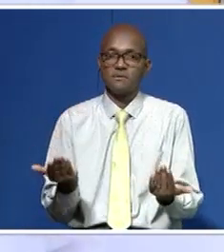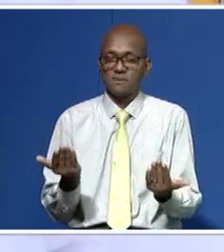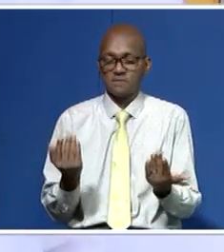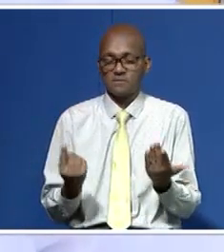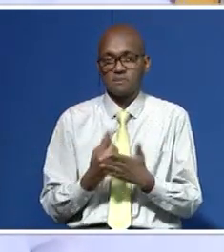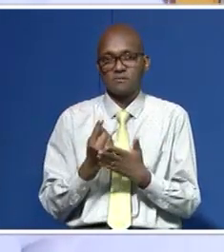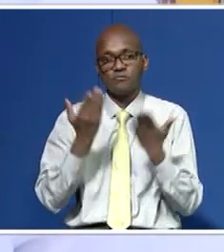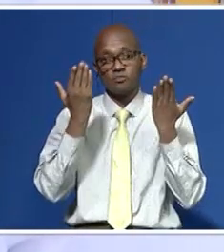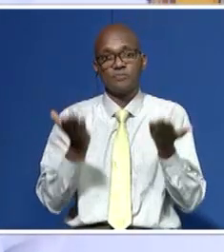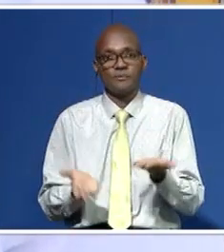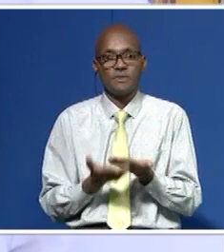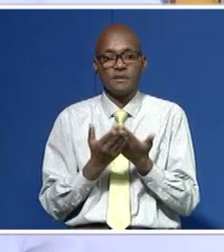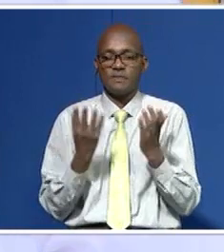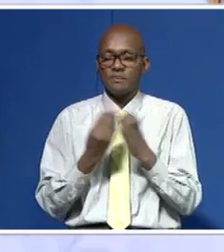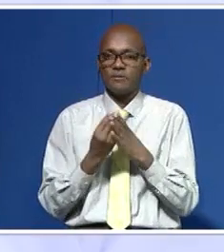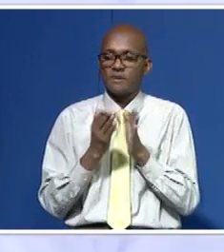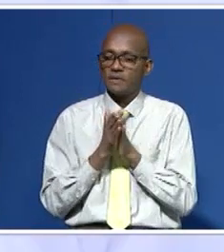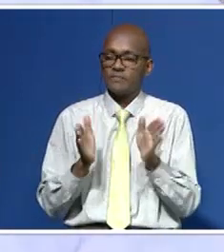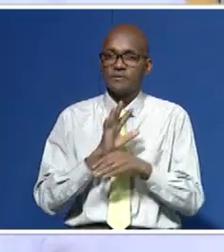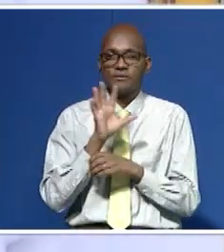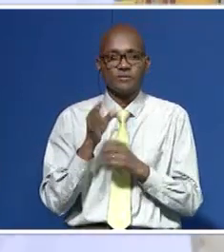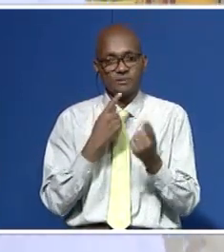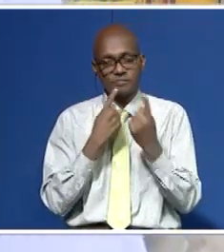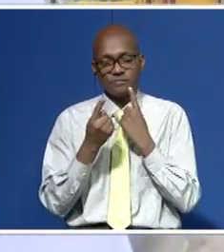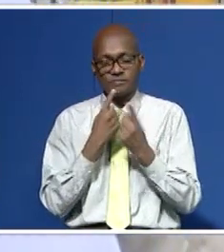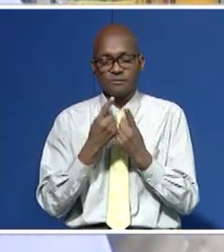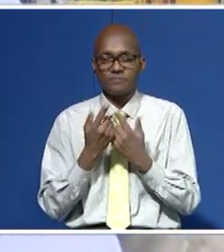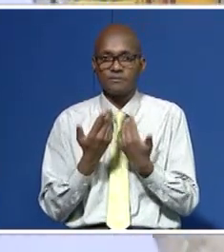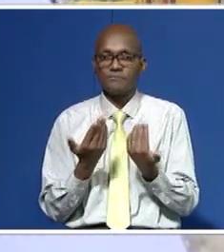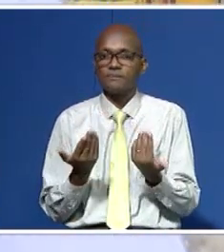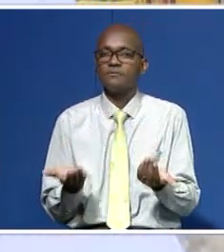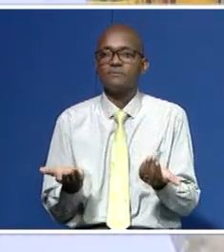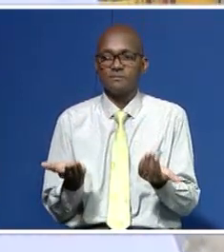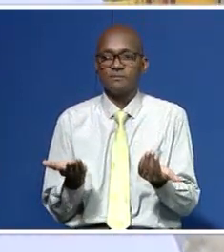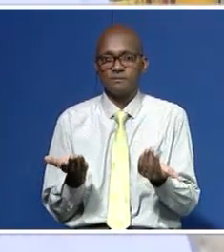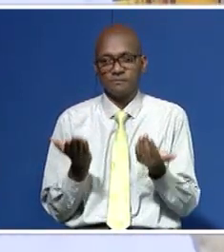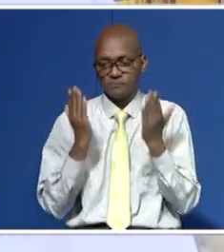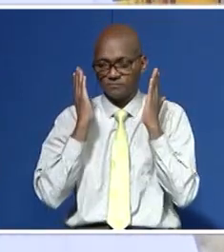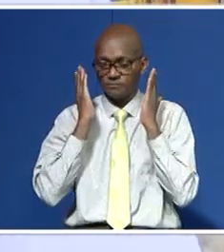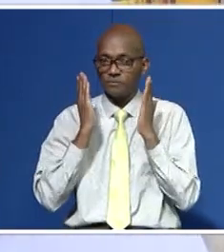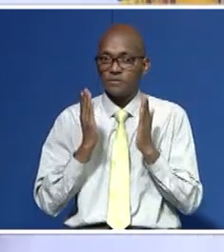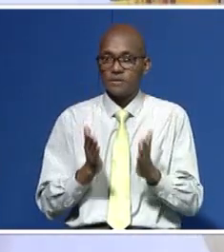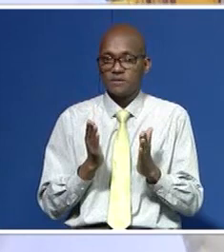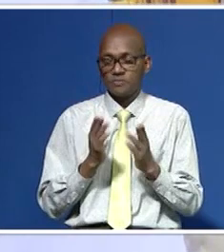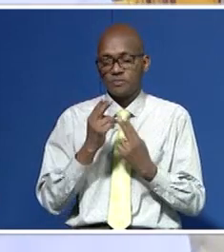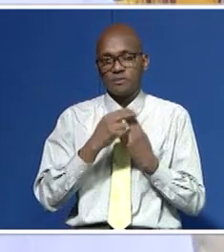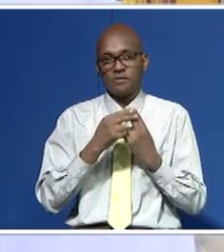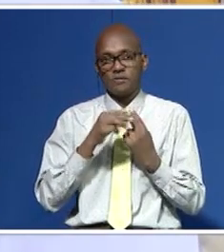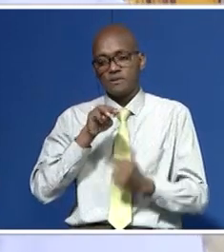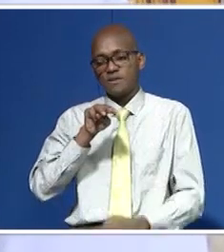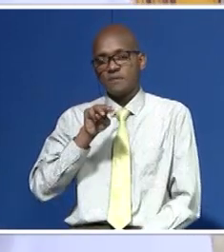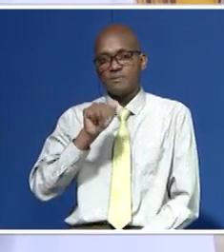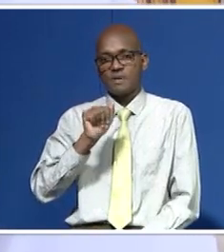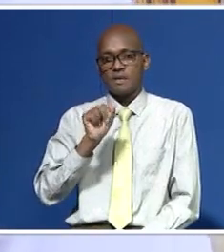Mungu alivyomjalia, pamoja na nafasi zote hizi ninazozizungumza, lakini Mheshimiwa Dkt. Agustine Mahiga alikuwa ni